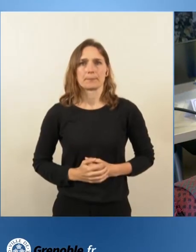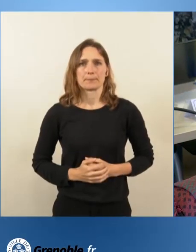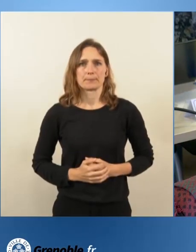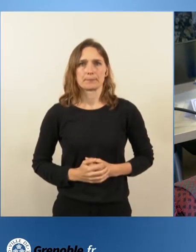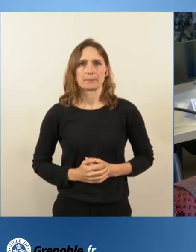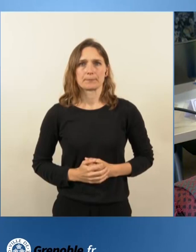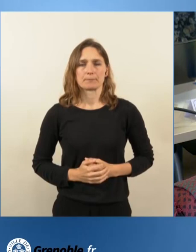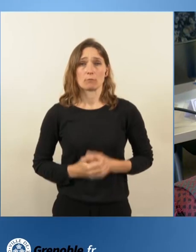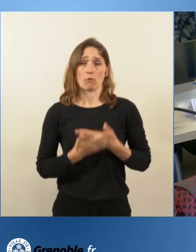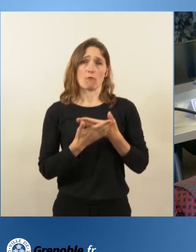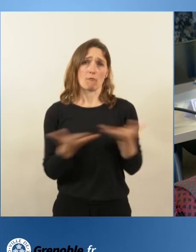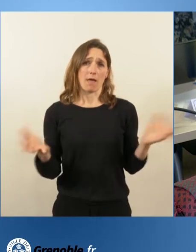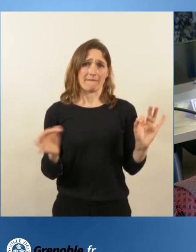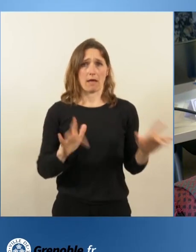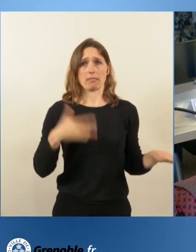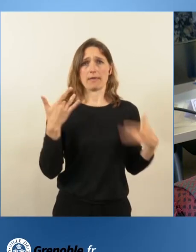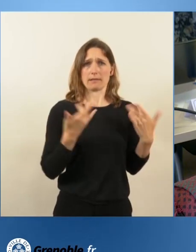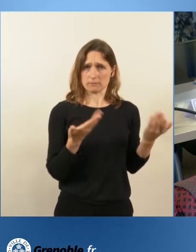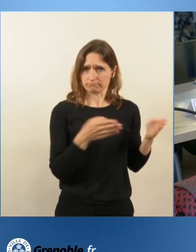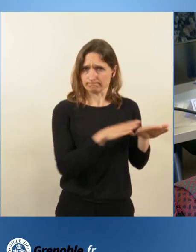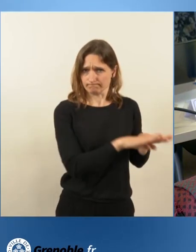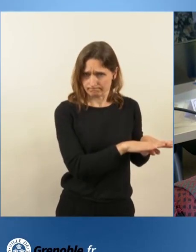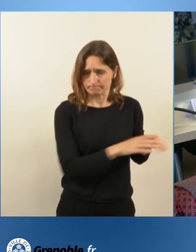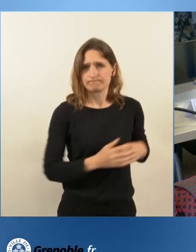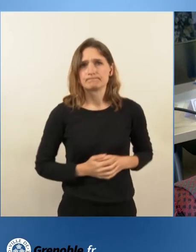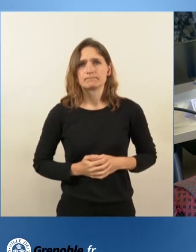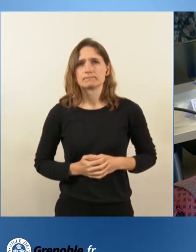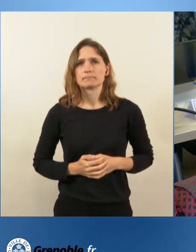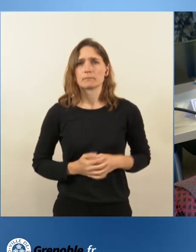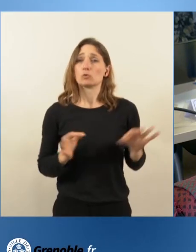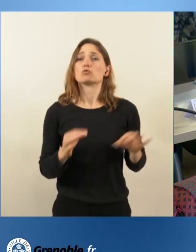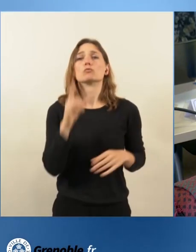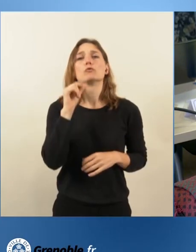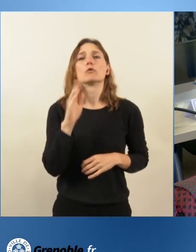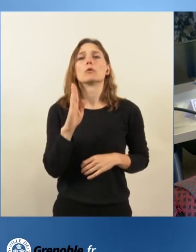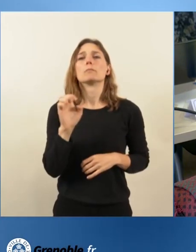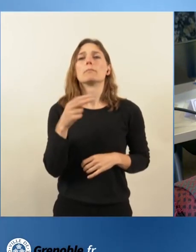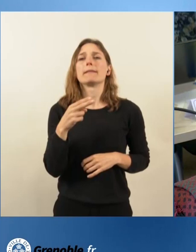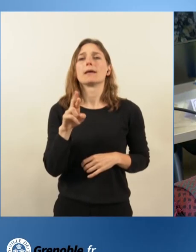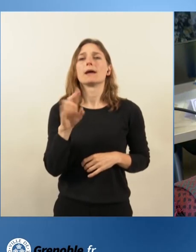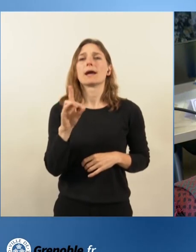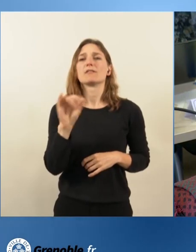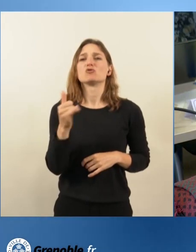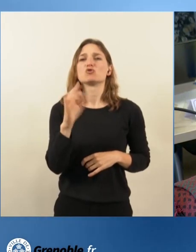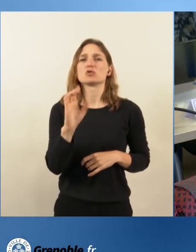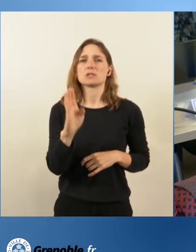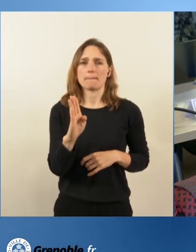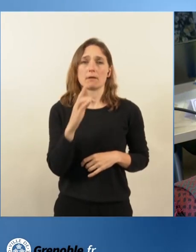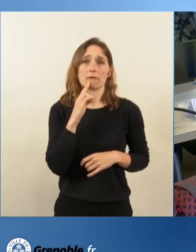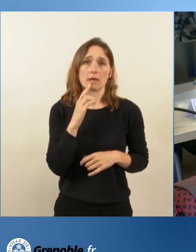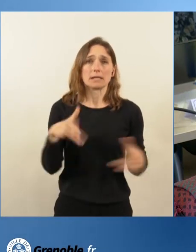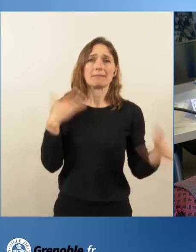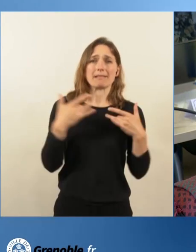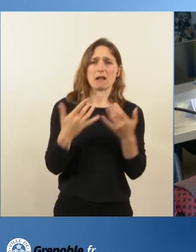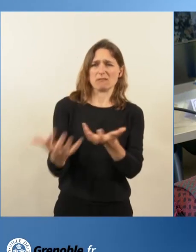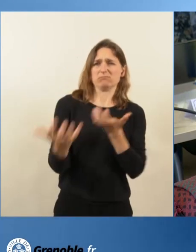voilà pour le théâtre et pour le oui et donc monsieur ben reget non les spectacles n'attirent pas quatre fois moins de spectateurs c'est juste